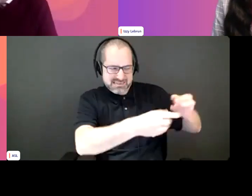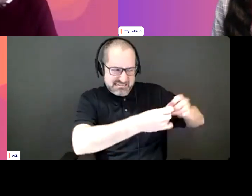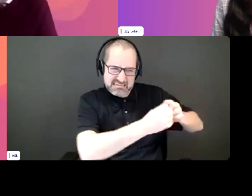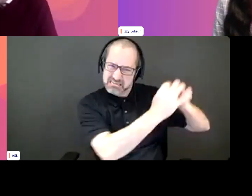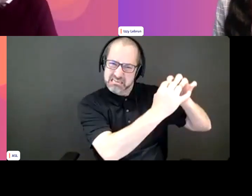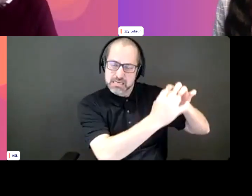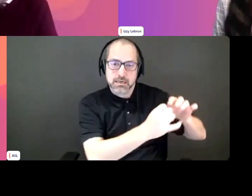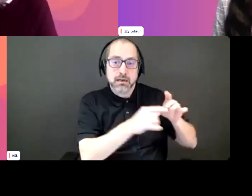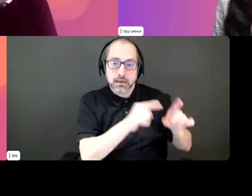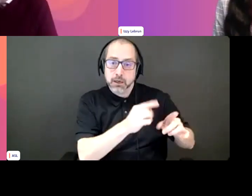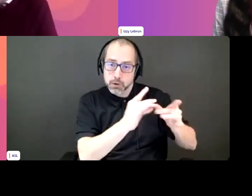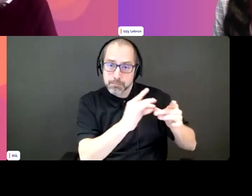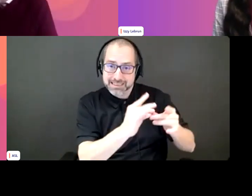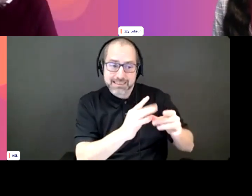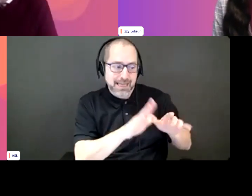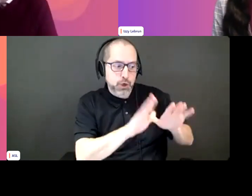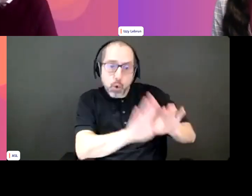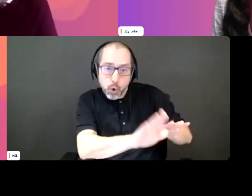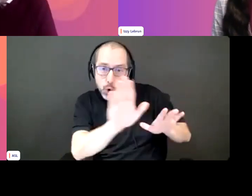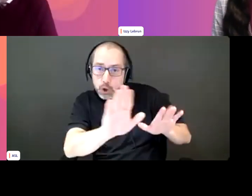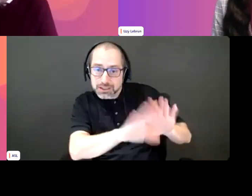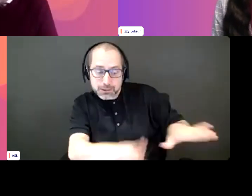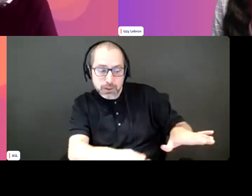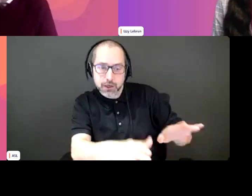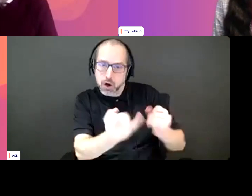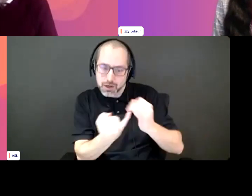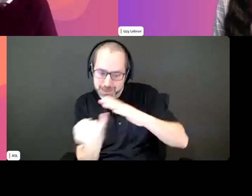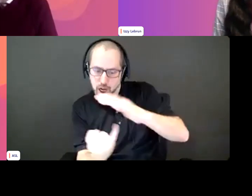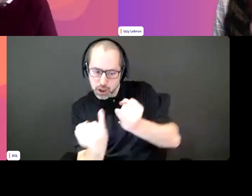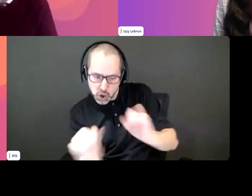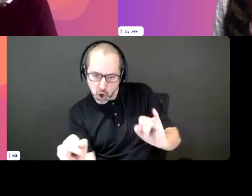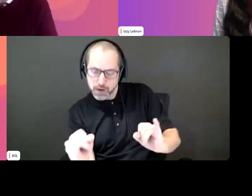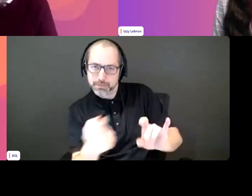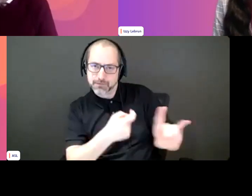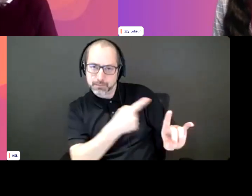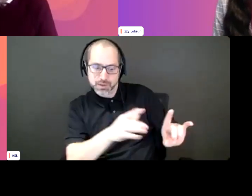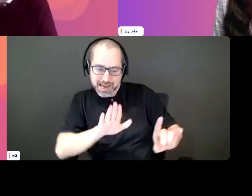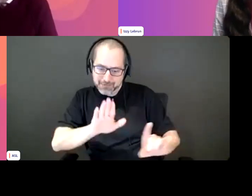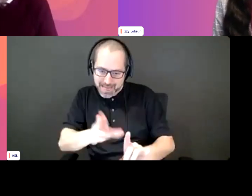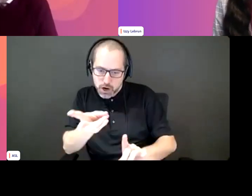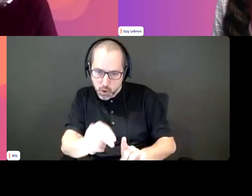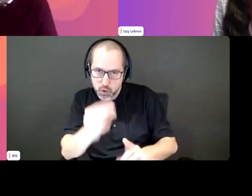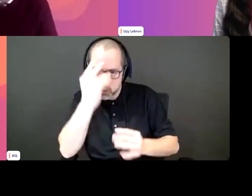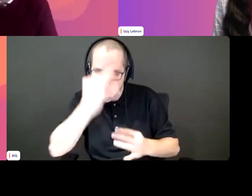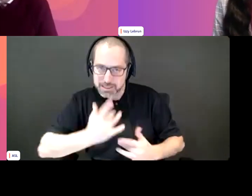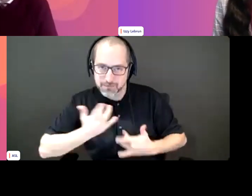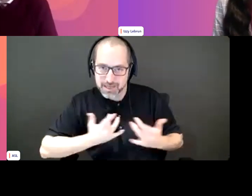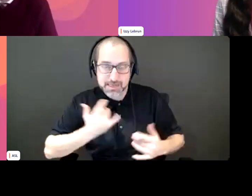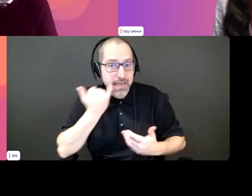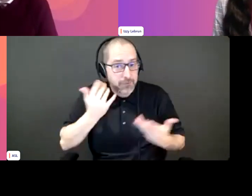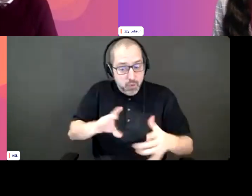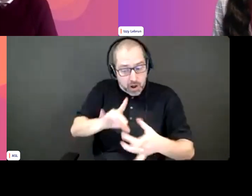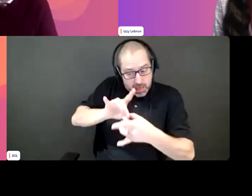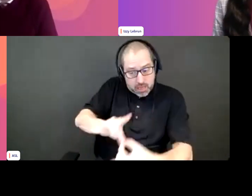divorces de conflit élevés votre message c'est que vos enfants ne sont pas vous ils ont leur propre réflexion leur propre sentiment même